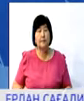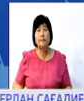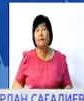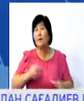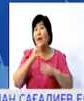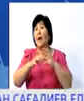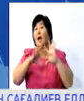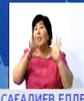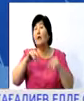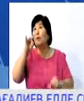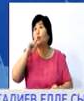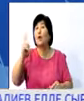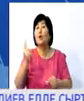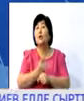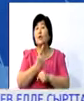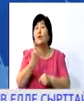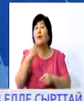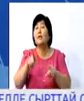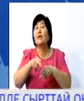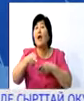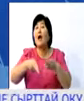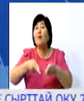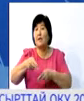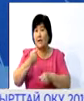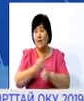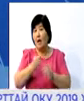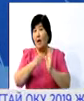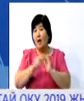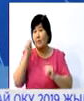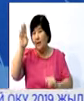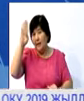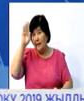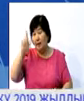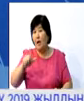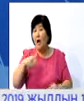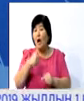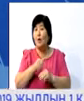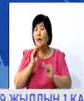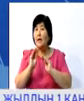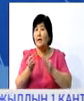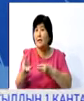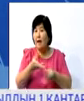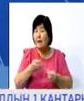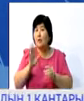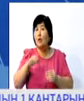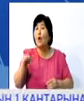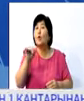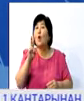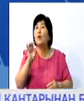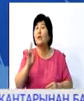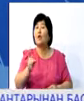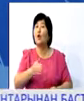Әлем бойынша Қазақстанда тұңғыш рет бірегей операция жасалды. 60 жастағы ер адамға әуелі жасанды, кейін донорлық жүрек